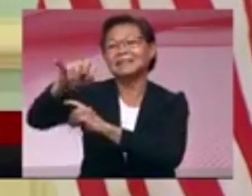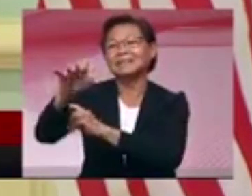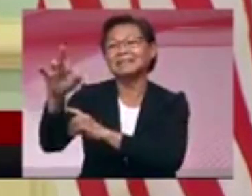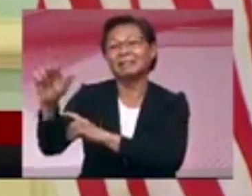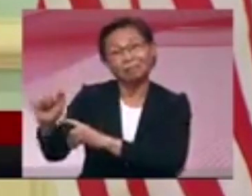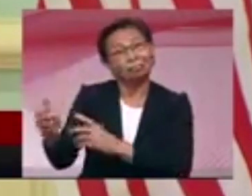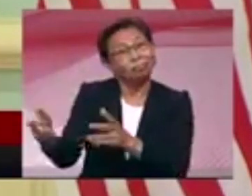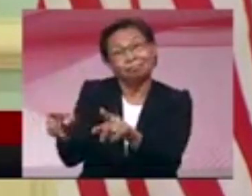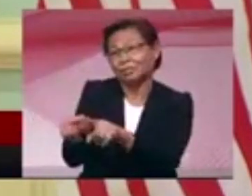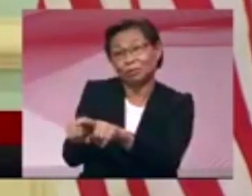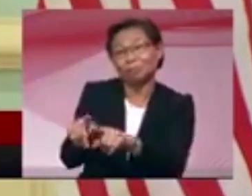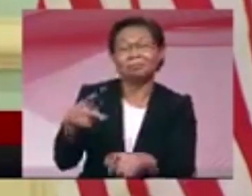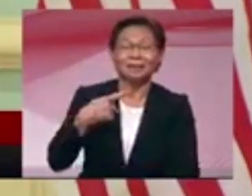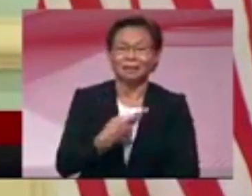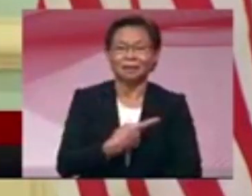Kita